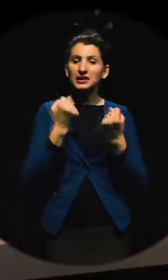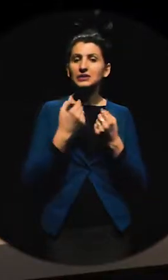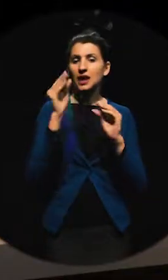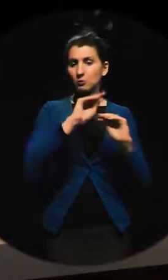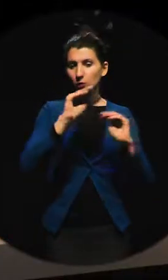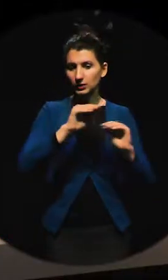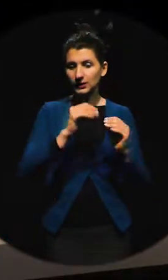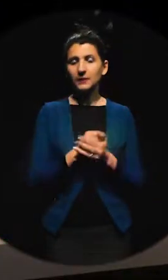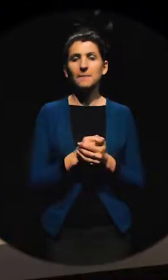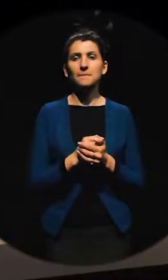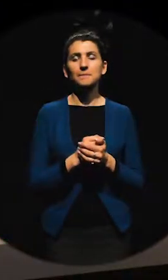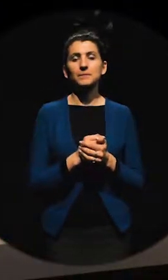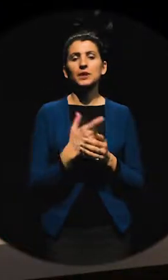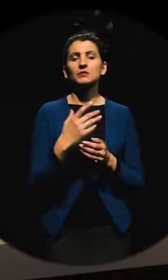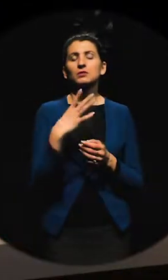akcja nazywana